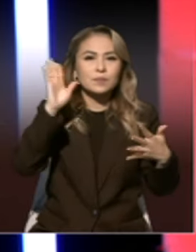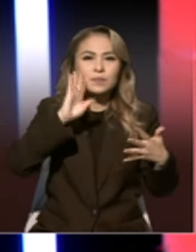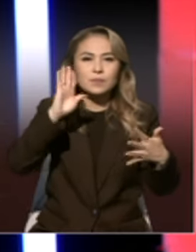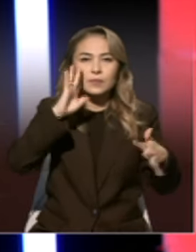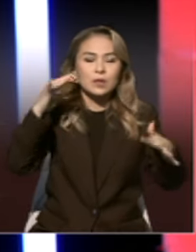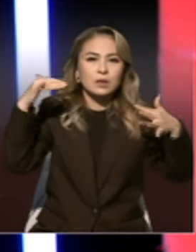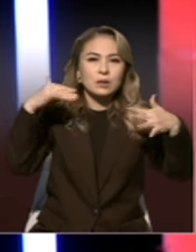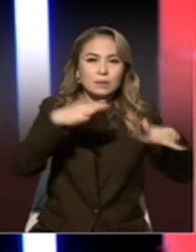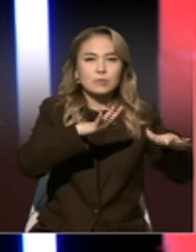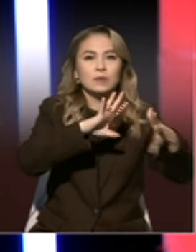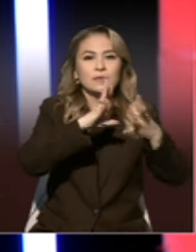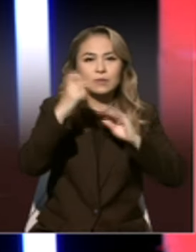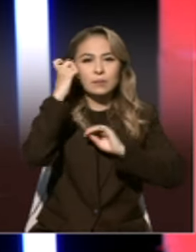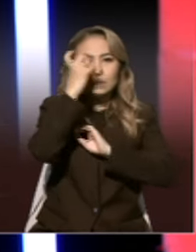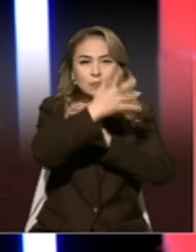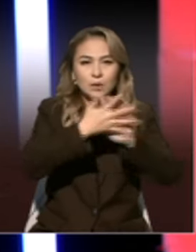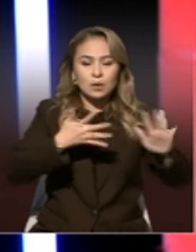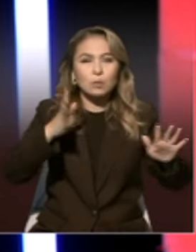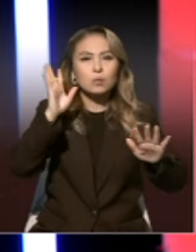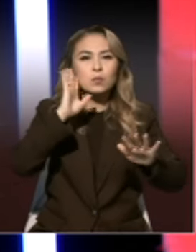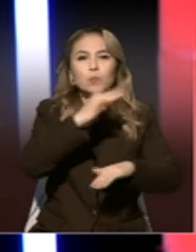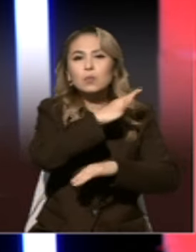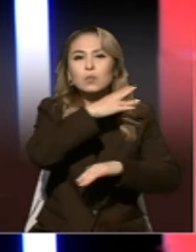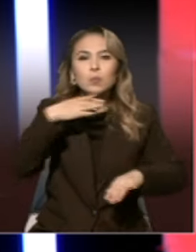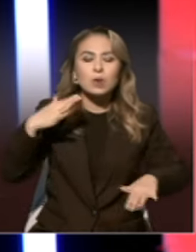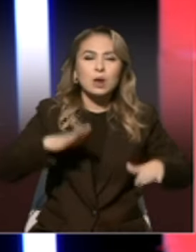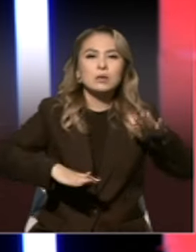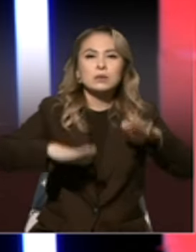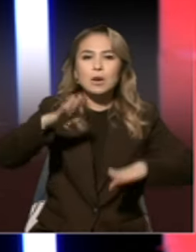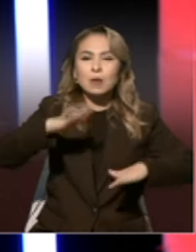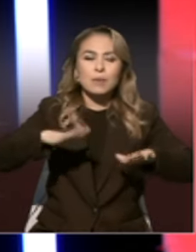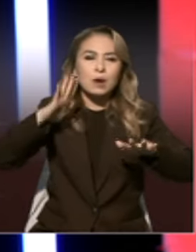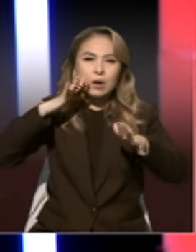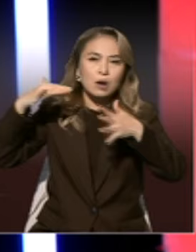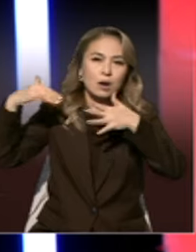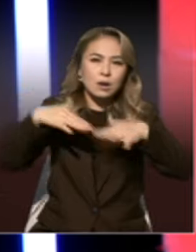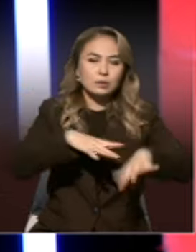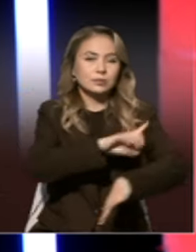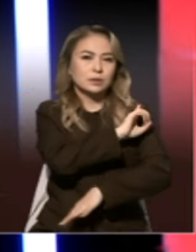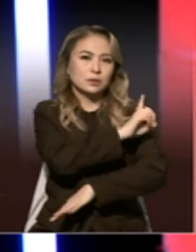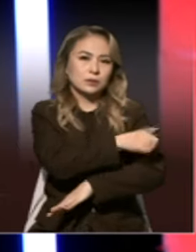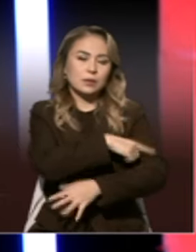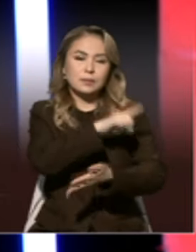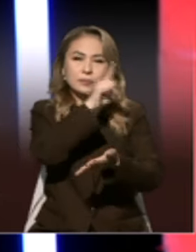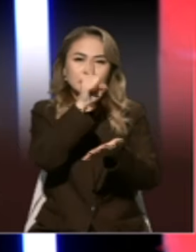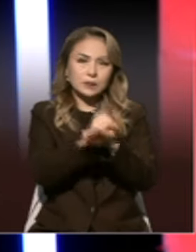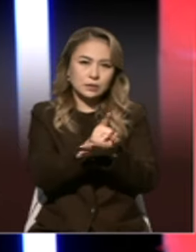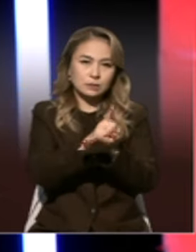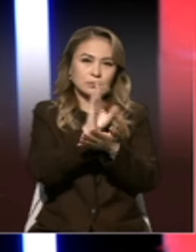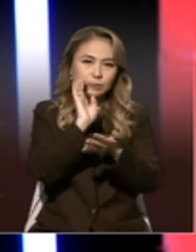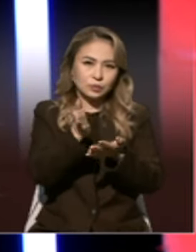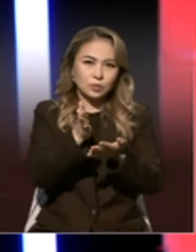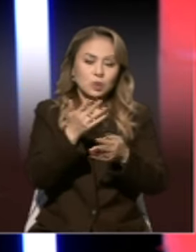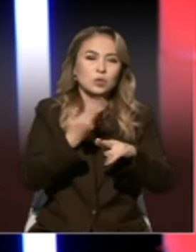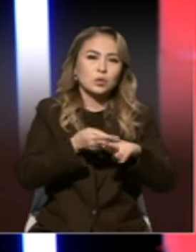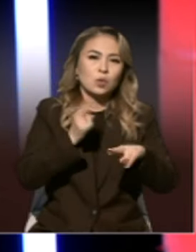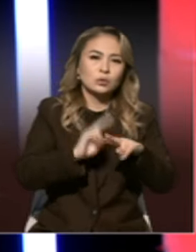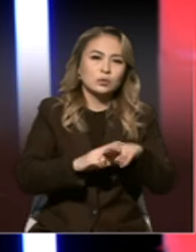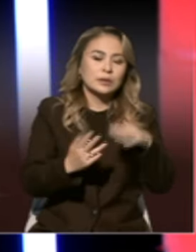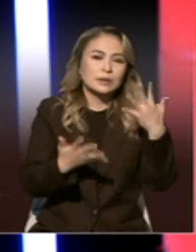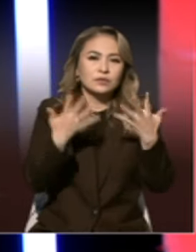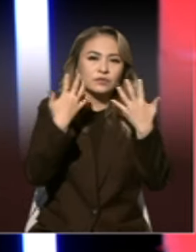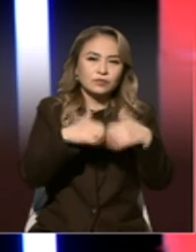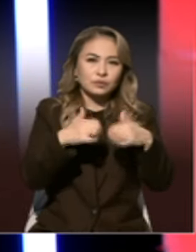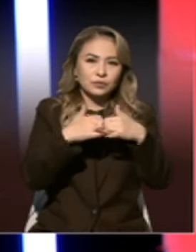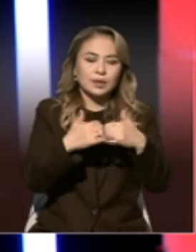жатқан айтпаса да түсінікті. Судың көп болғаны оның салмағының да ағысының да қатты болуына міндетті түрде әсер етеді. Осы тұрғыдан алған кезде